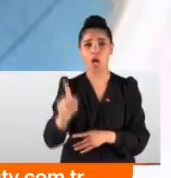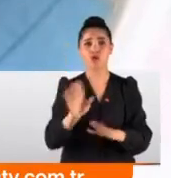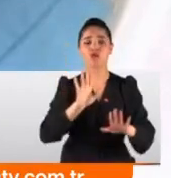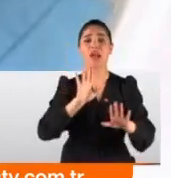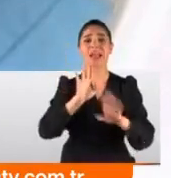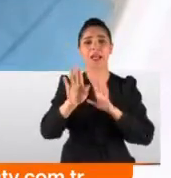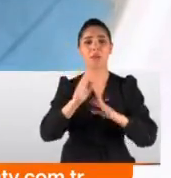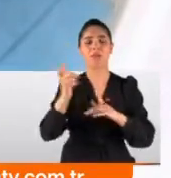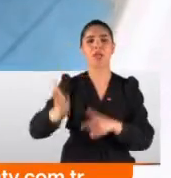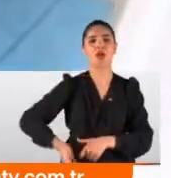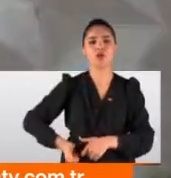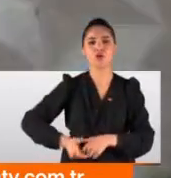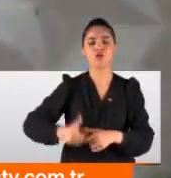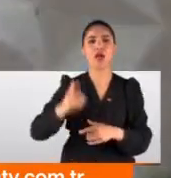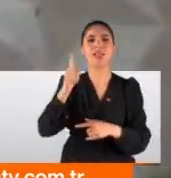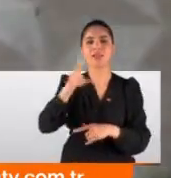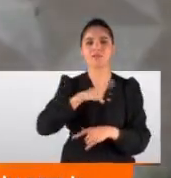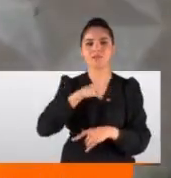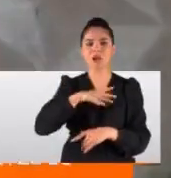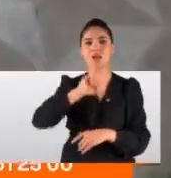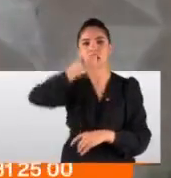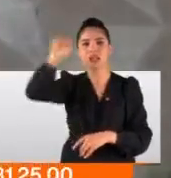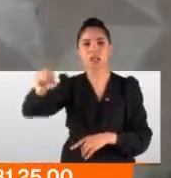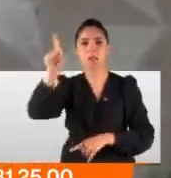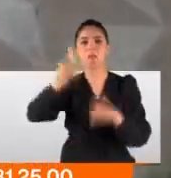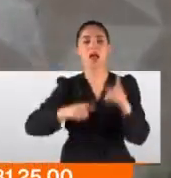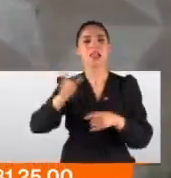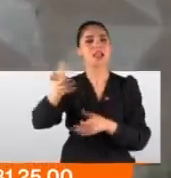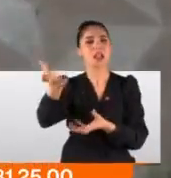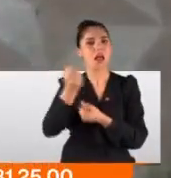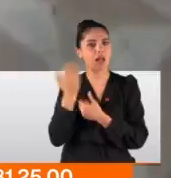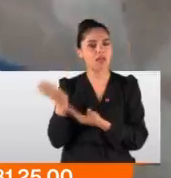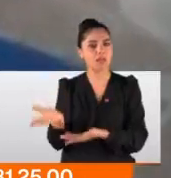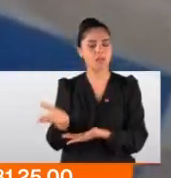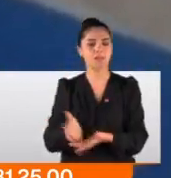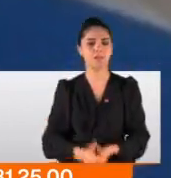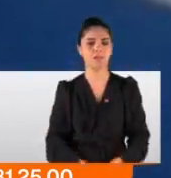güvenlik görevlilerine saldırdı, ardından da bazılarının silahlarını aldı.